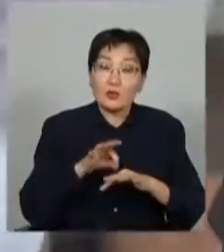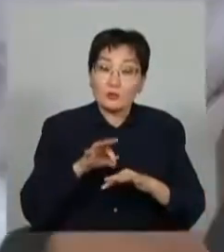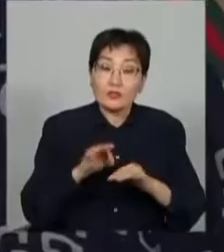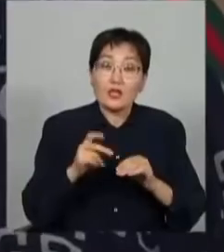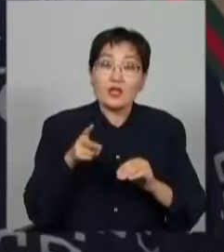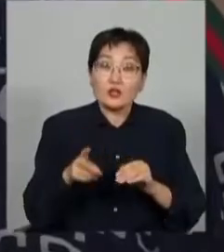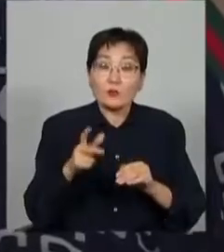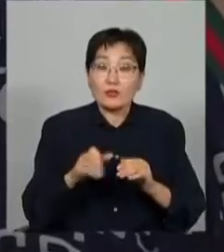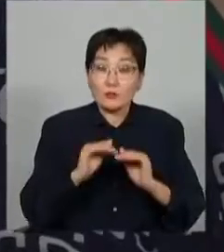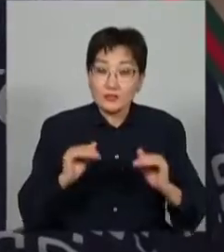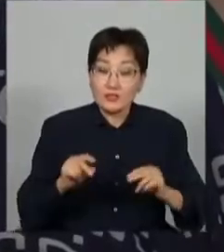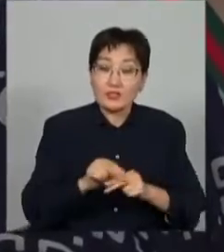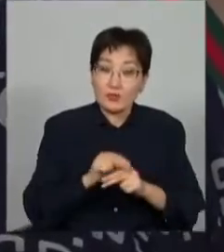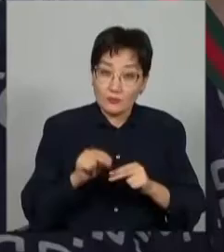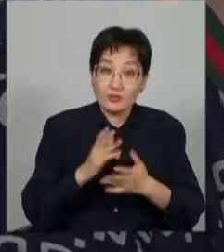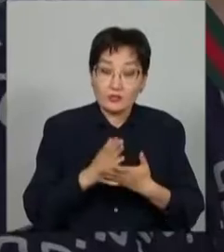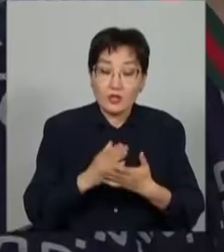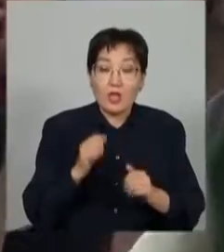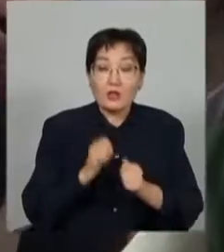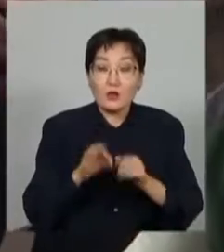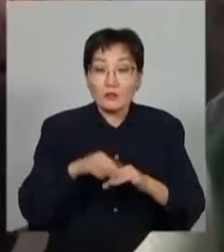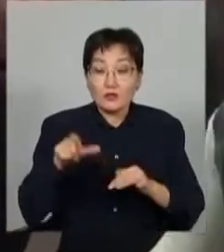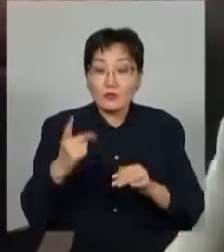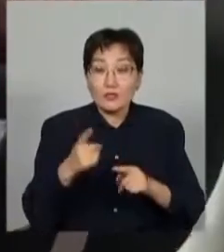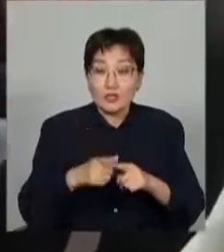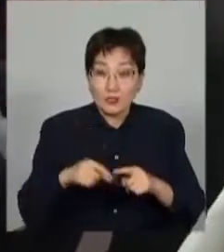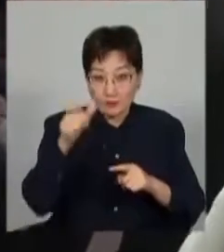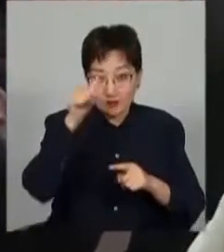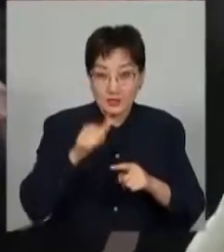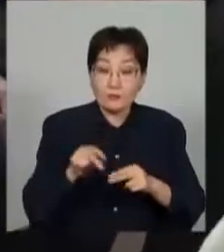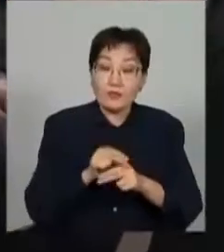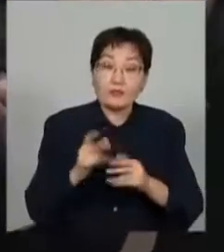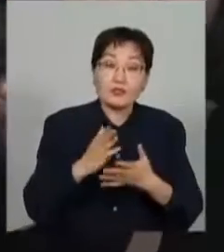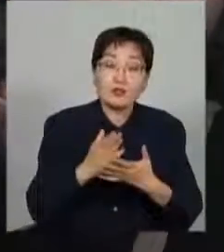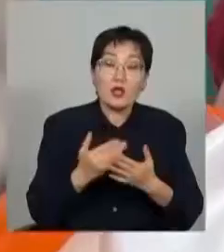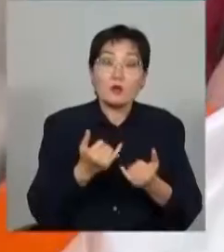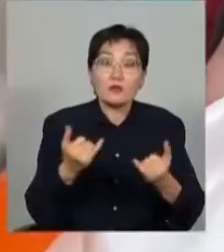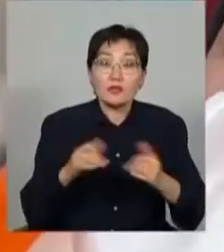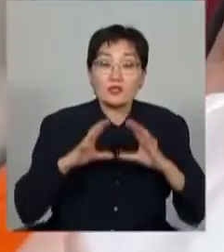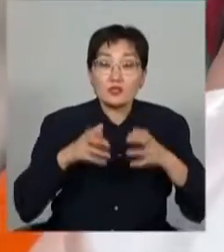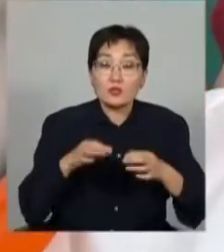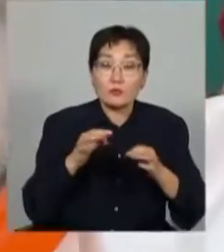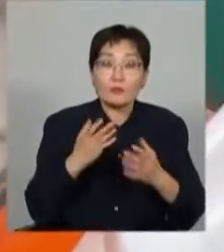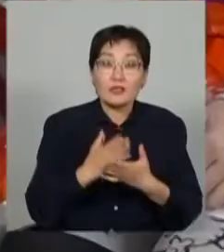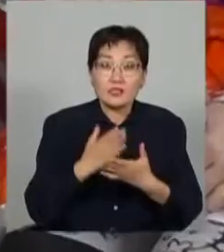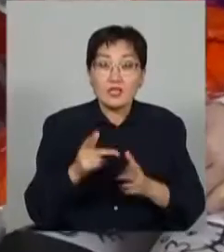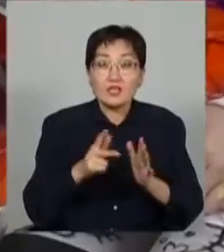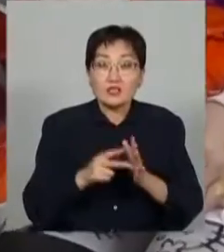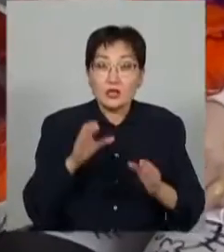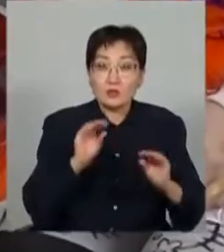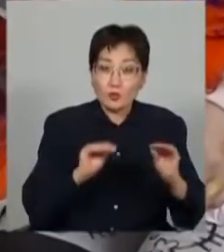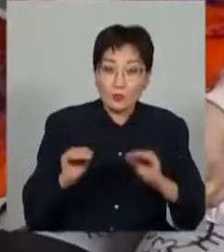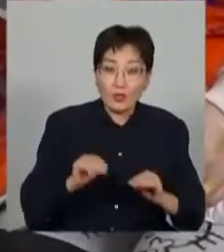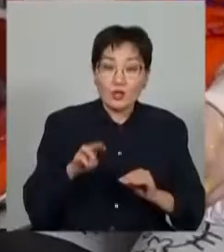шалдыққан 2300 бала есепке алынған. Әр пациент бір жарым ай көлемінде ем қабылдайды. Ол үшін әлемде кездесетін 8 аппараттың